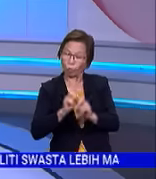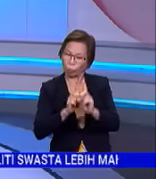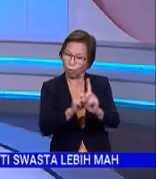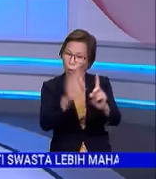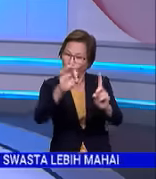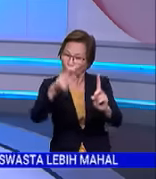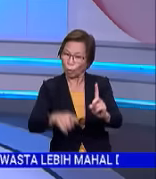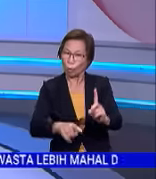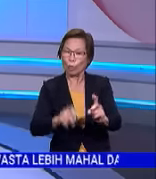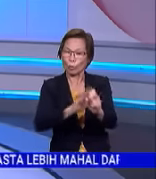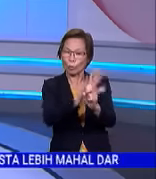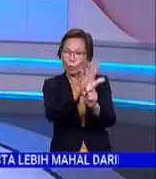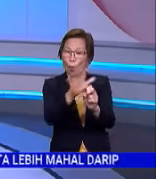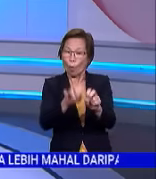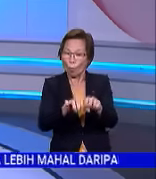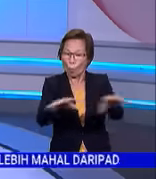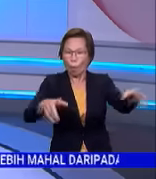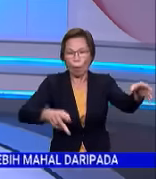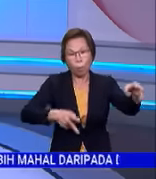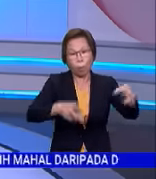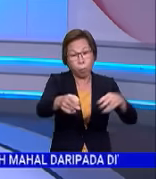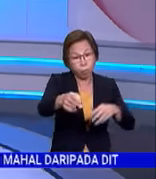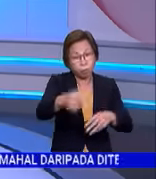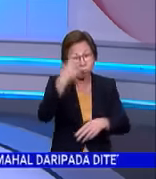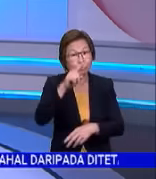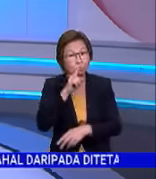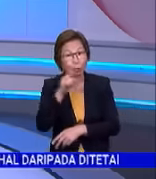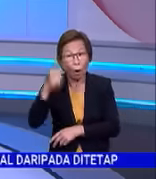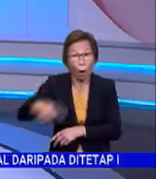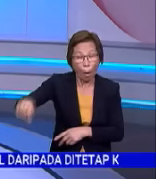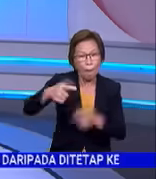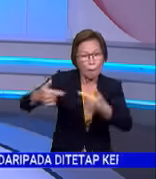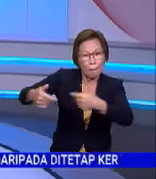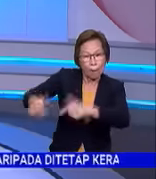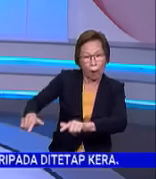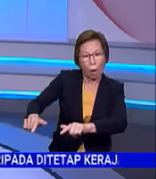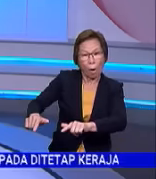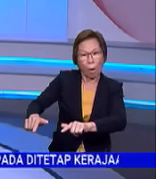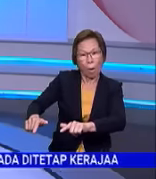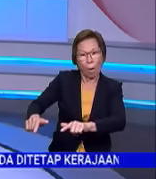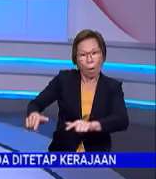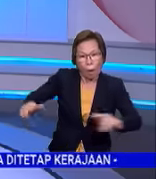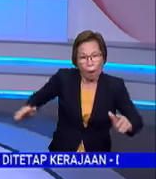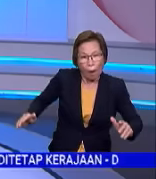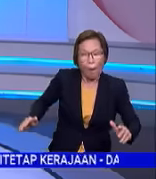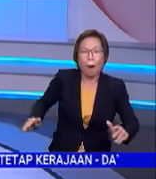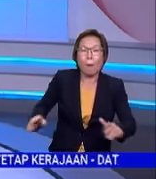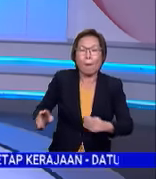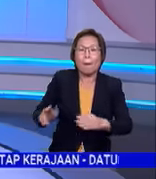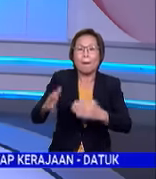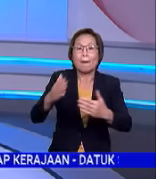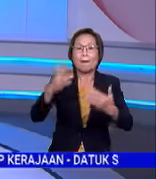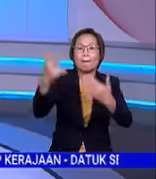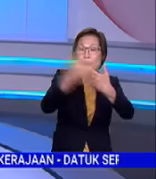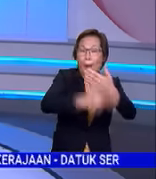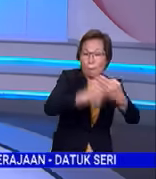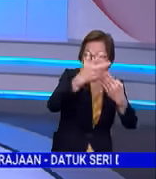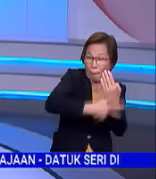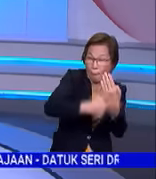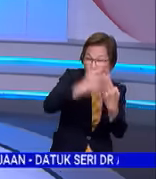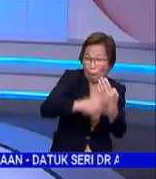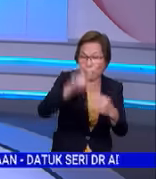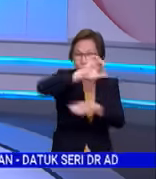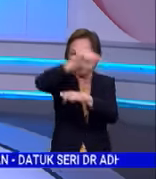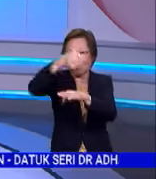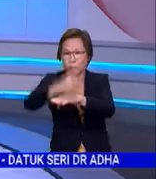memutuskan rantaian jangkitan COVID-19. Pastikan anda membenarkan notifikasi My Sejahtera untuk mendapatkan maklumat janji